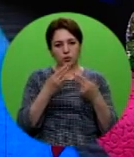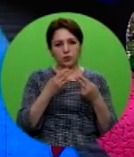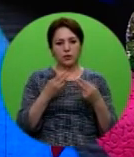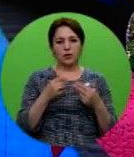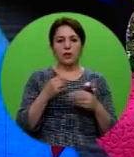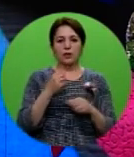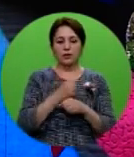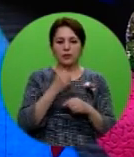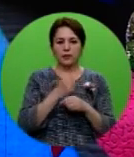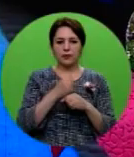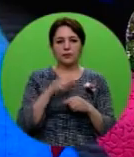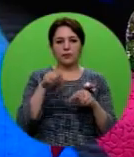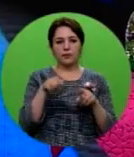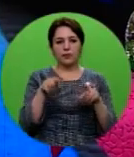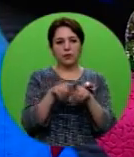вот таким образом.